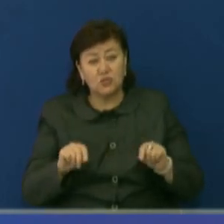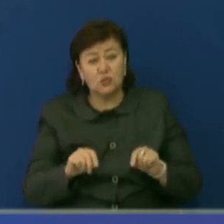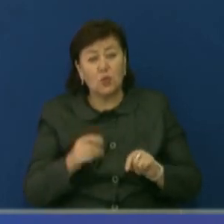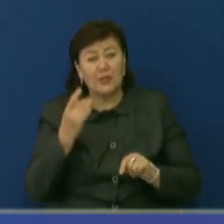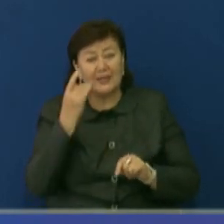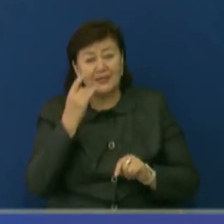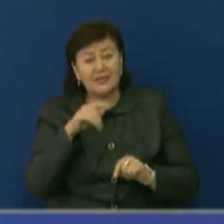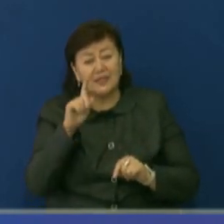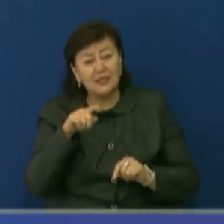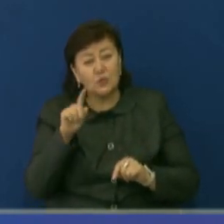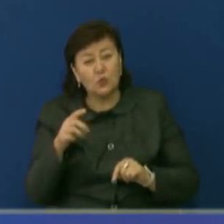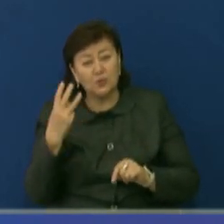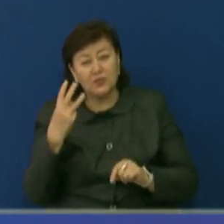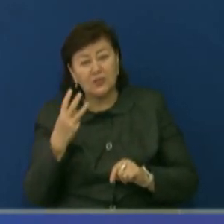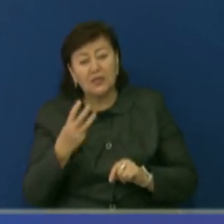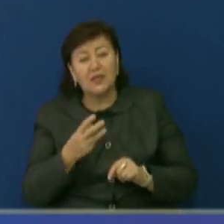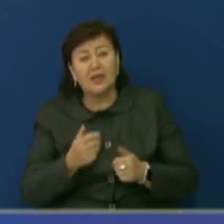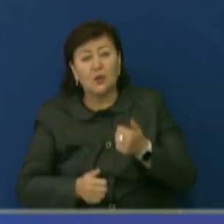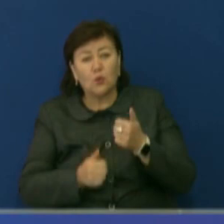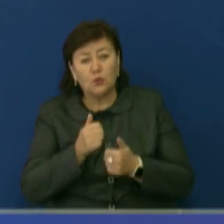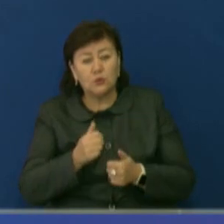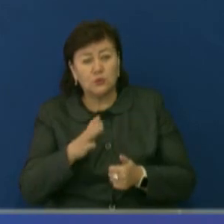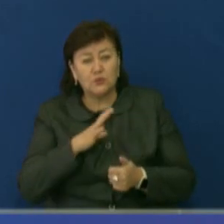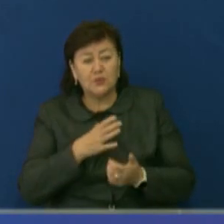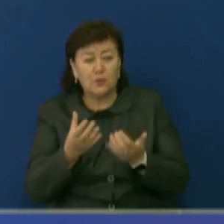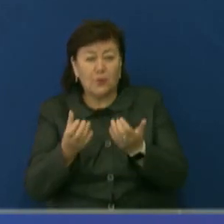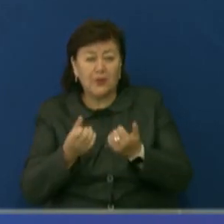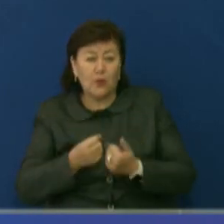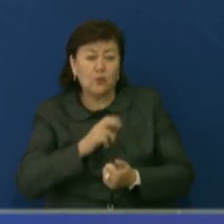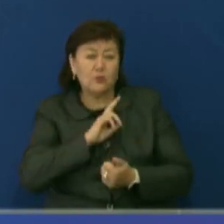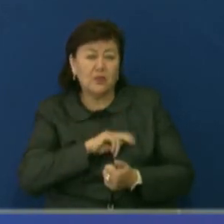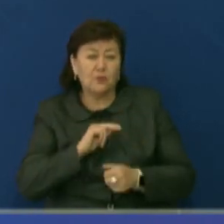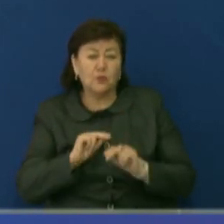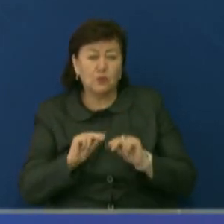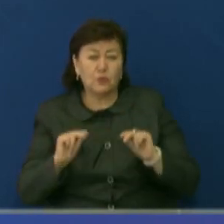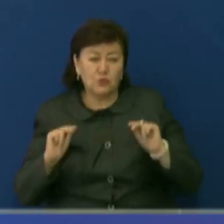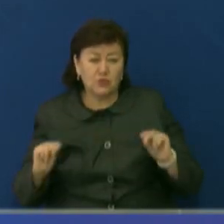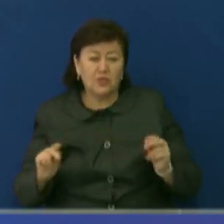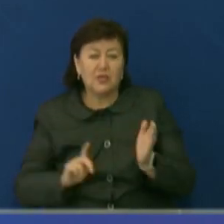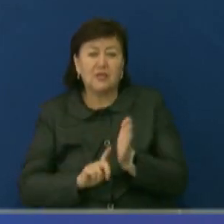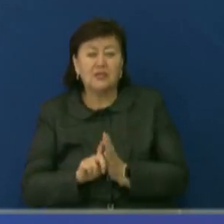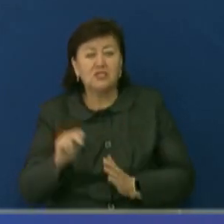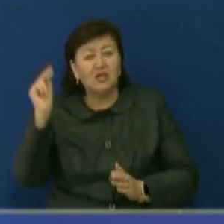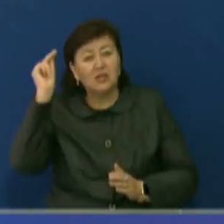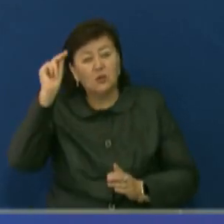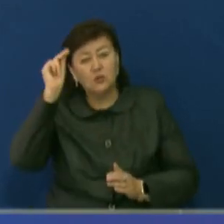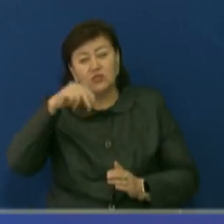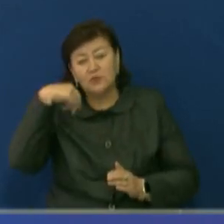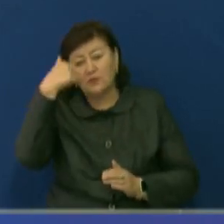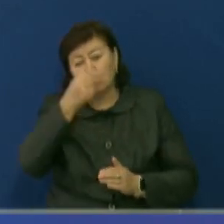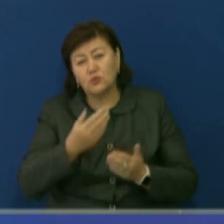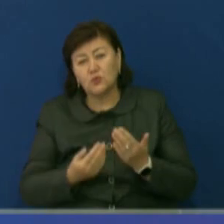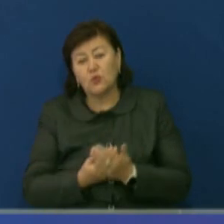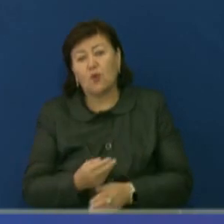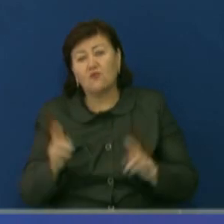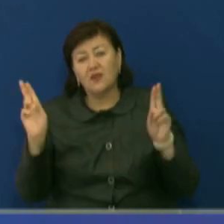3 состоялся конкурс по приему на работу учителей. Ранее уже сообщалось, что с начала учебного года в Казахстане начнут действовать новые правила